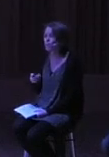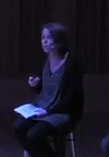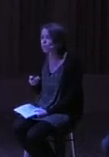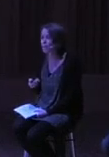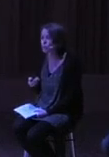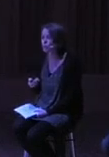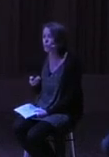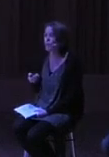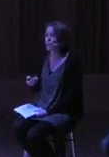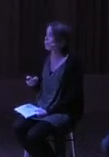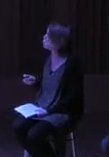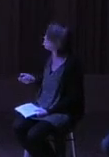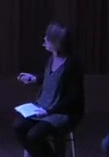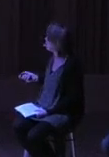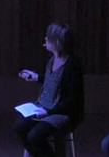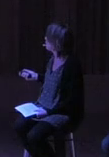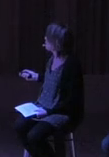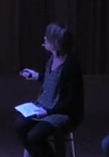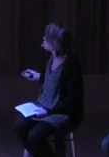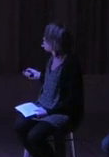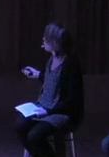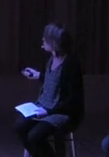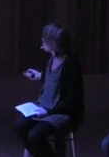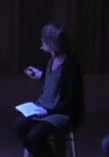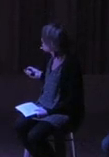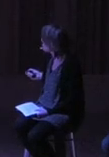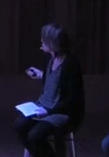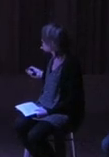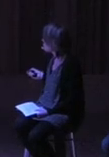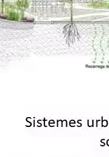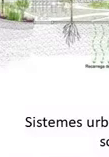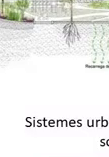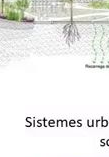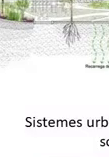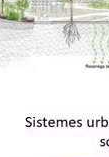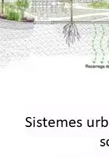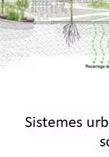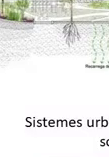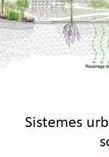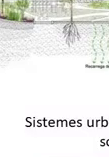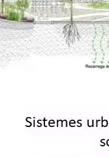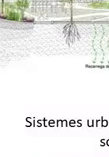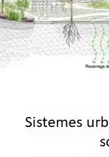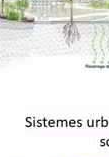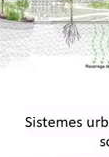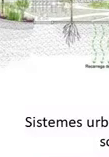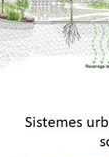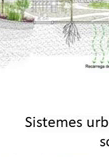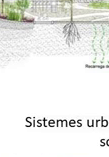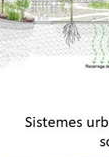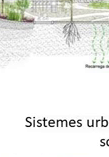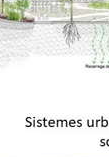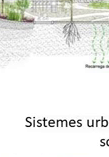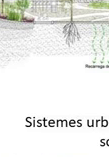com s'infiltra en el subsol, cal controlar-lo, no? Llavors, tenim sistemes que existeixen de molts tipus i de fet hi ha molts plans